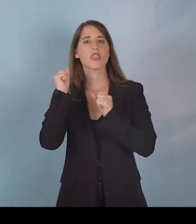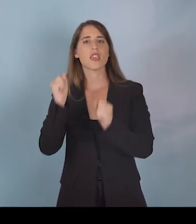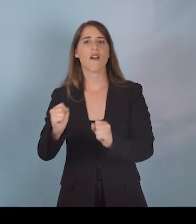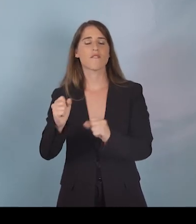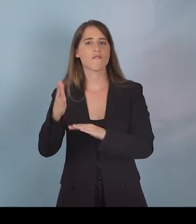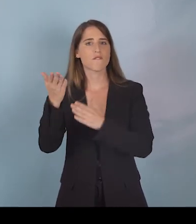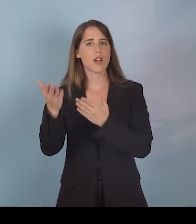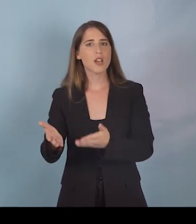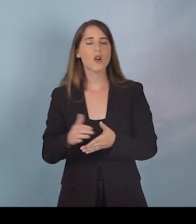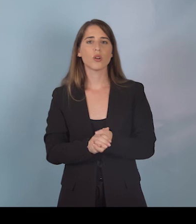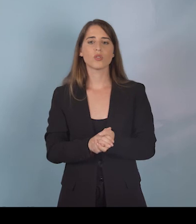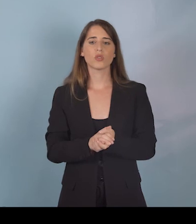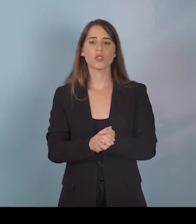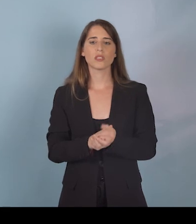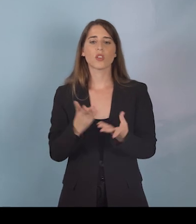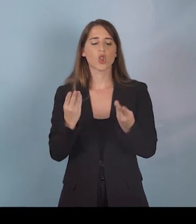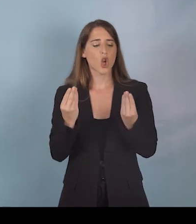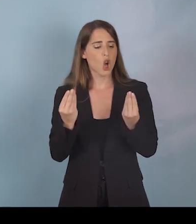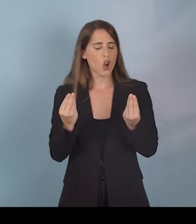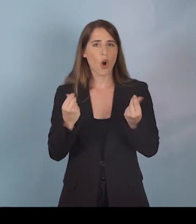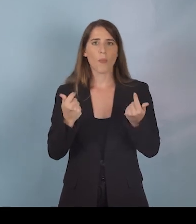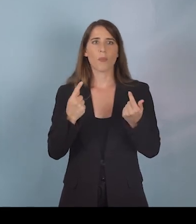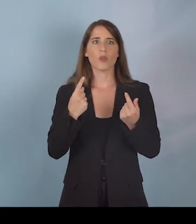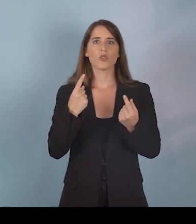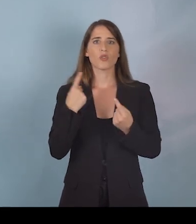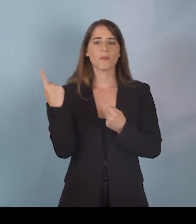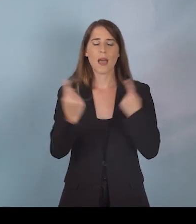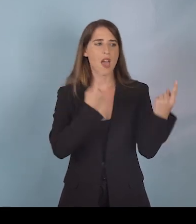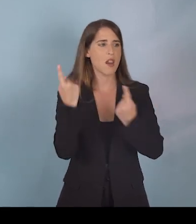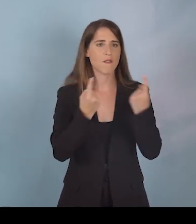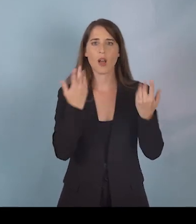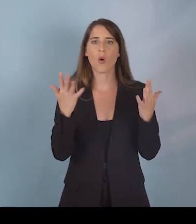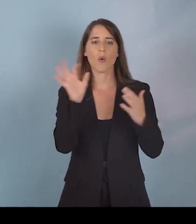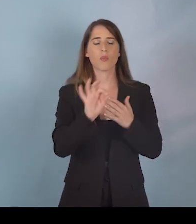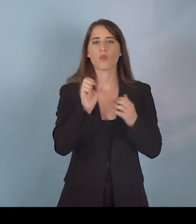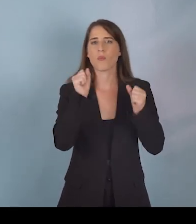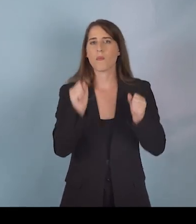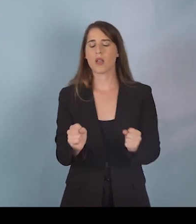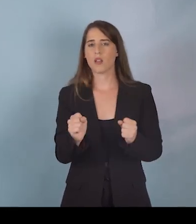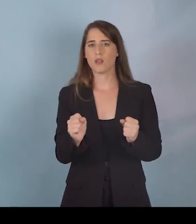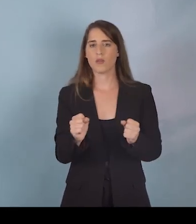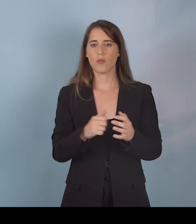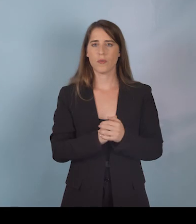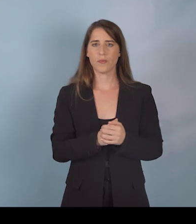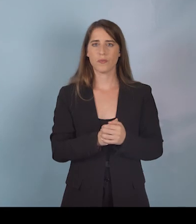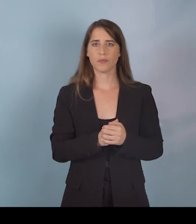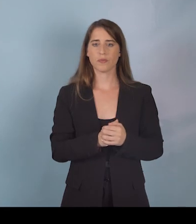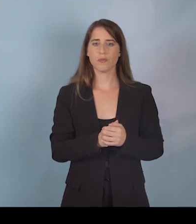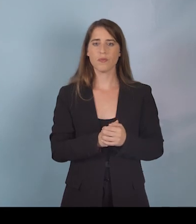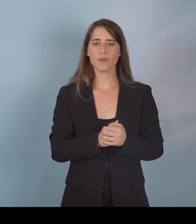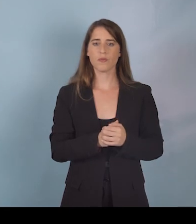διαβίωσης, το πώς αποδεικνύει κάποιος ότι είναι ΛΟΑΤΚΙ άτομο, διότι υποτίθεται είναι